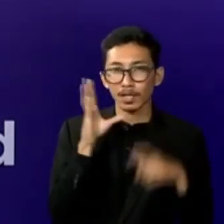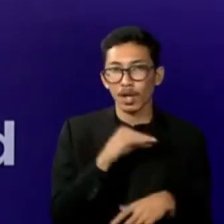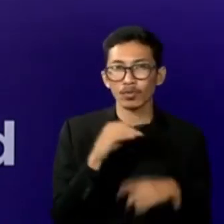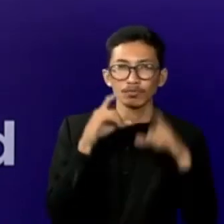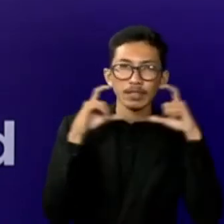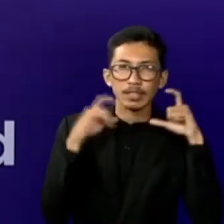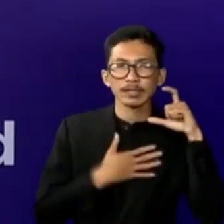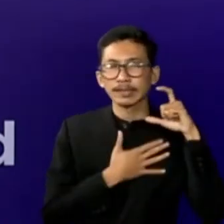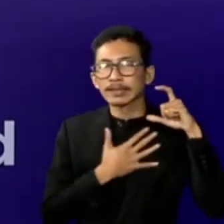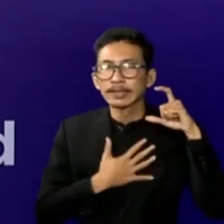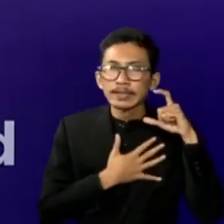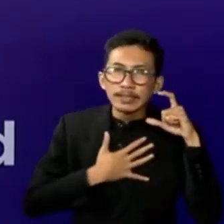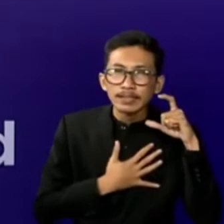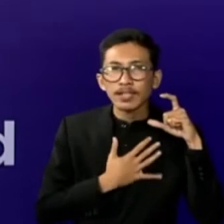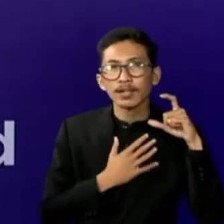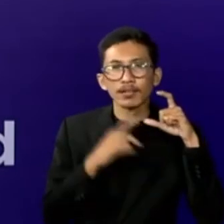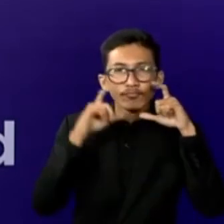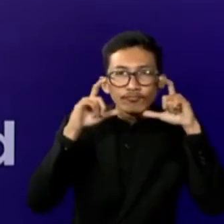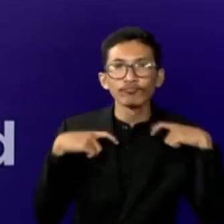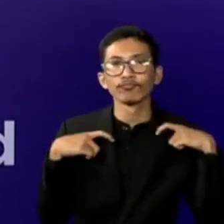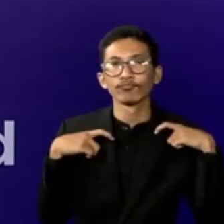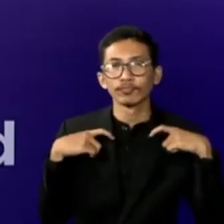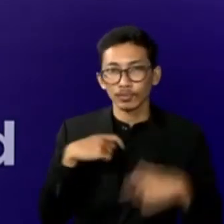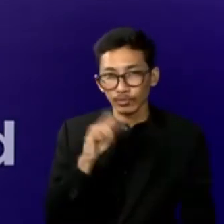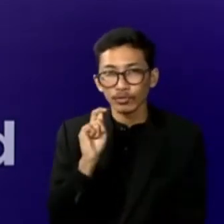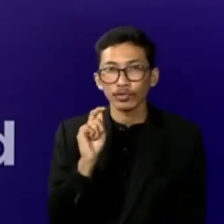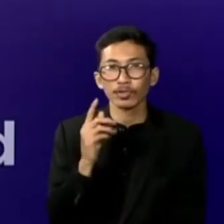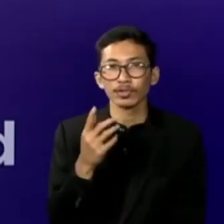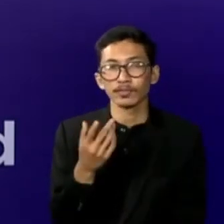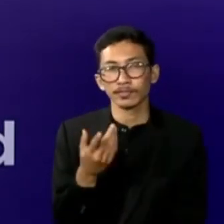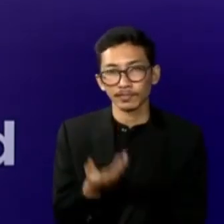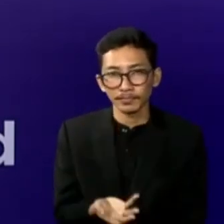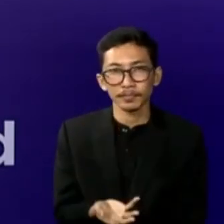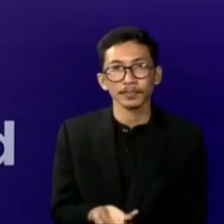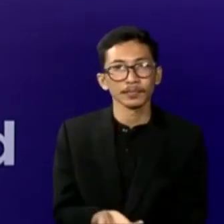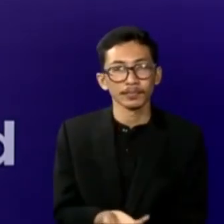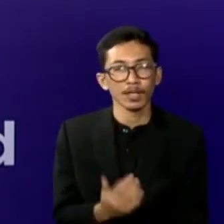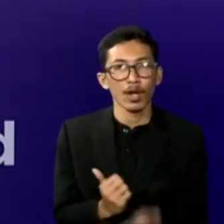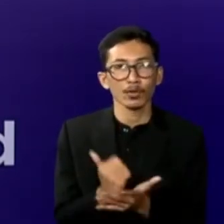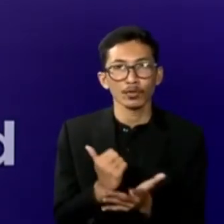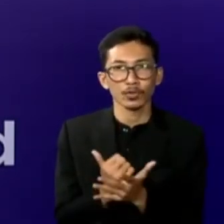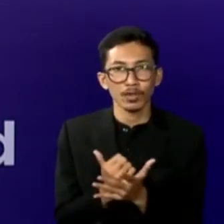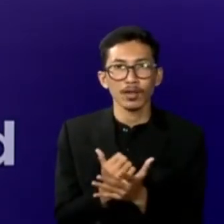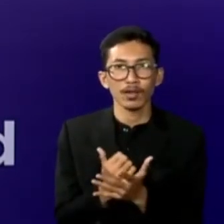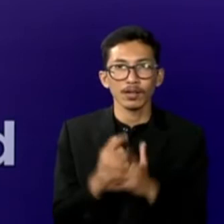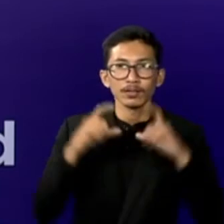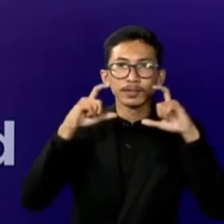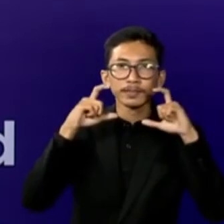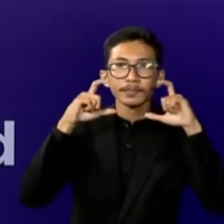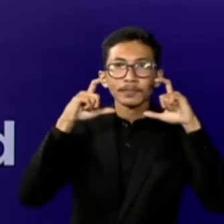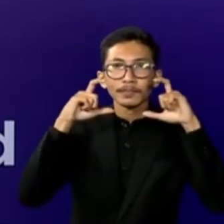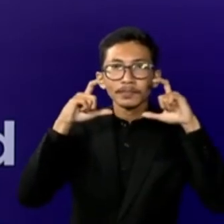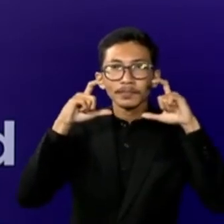dia juga pasti ada melepas Master film satu hari Tetapi harusnya dia melepas